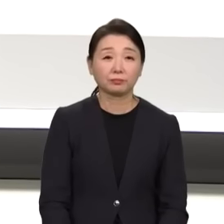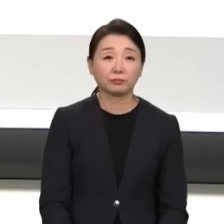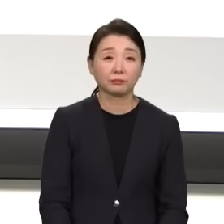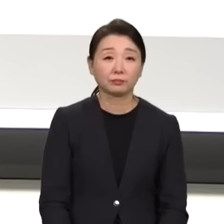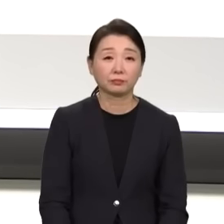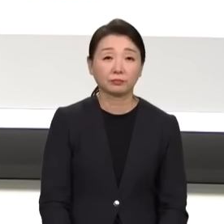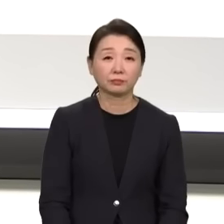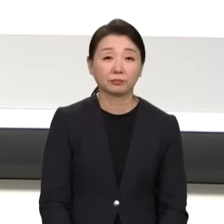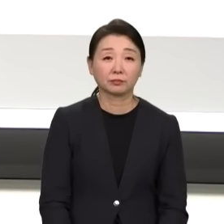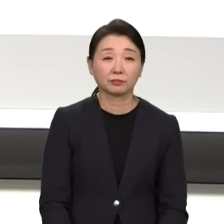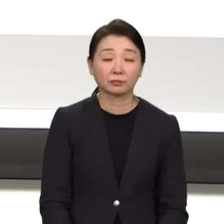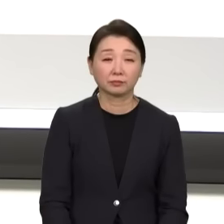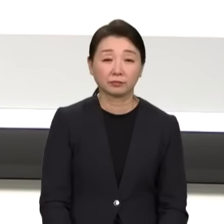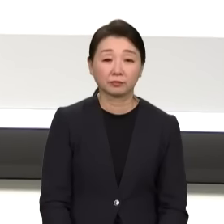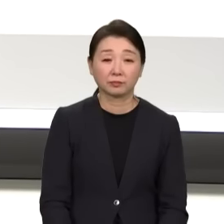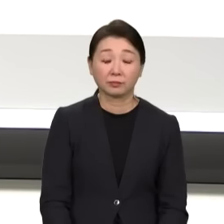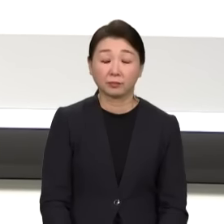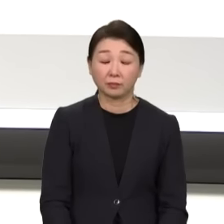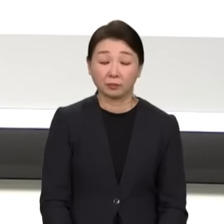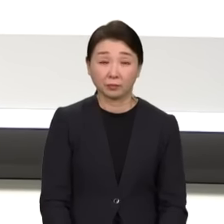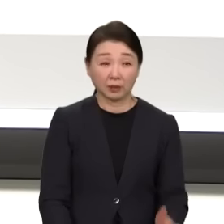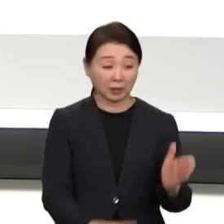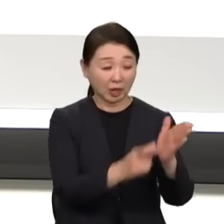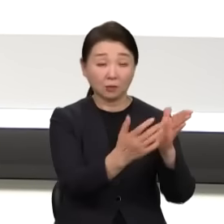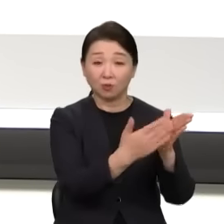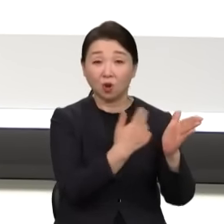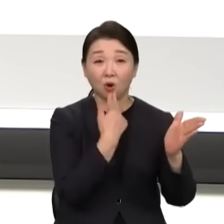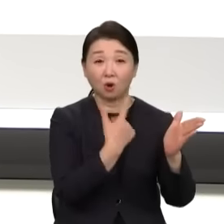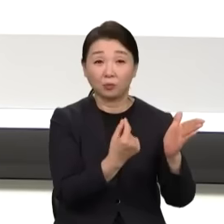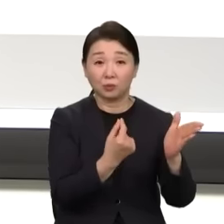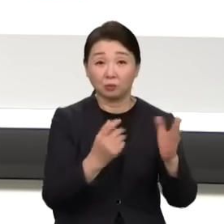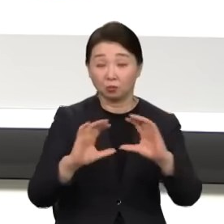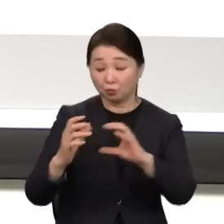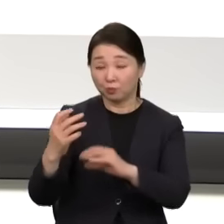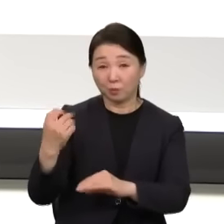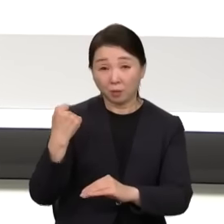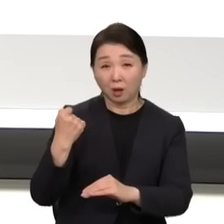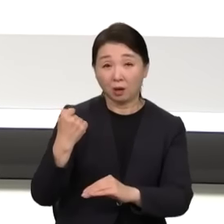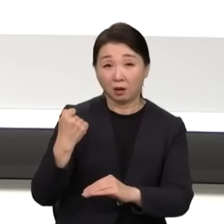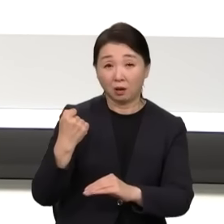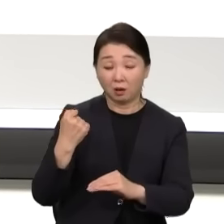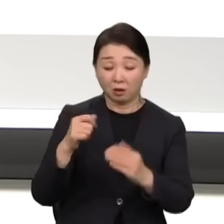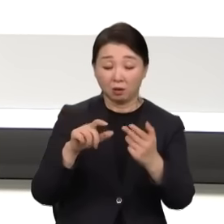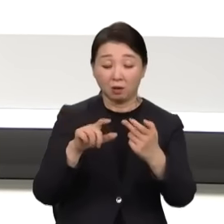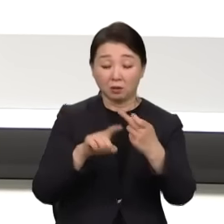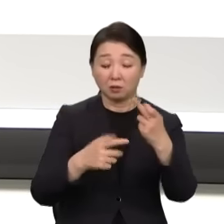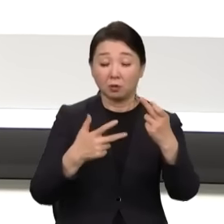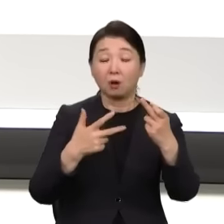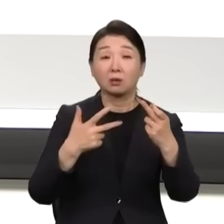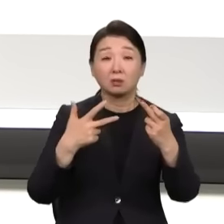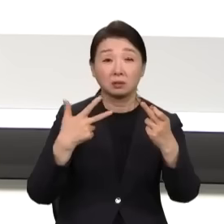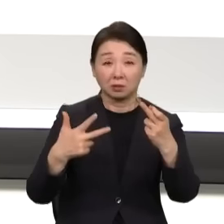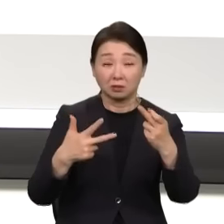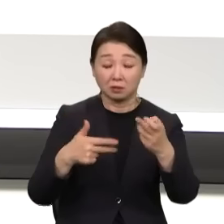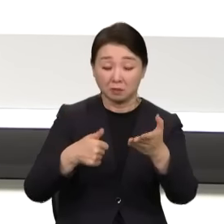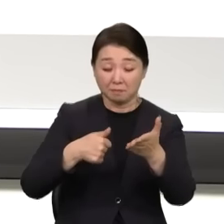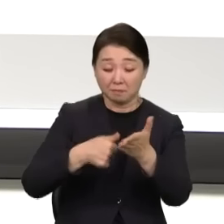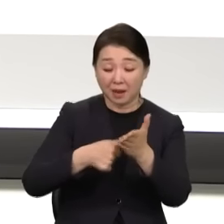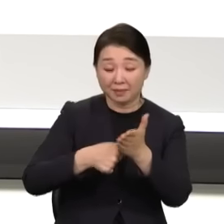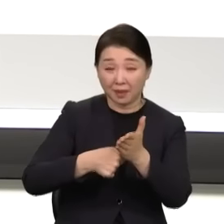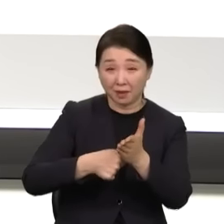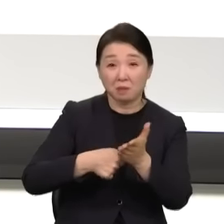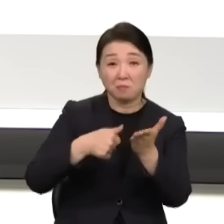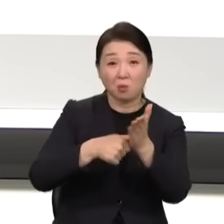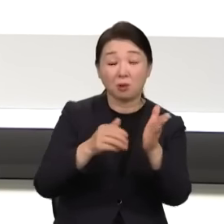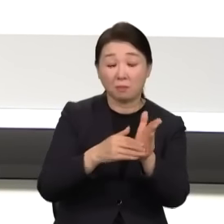보겠습니다 자 게시물이 없음 자 이번에 그 국민의임이 지난 7월 탄핵 반대 표결에 나서면서 집단 퇴장을 해서 비판이